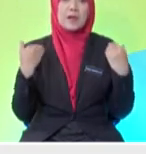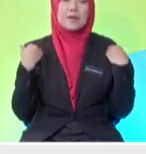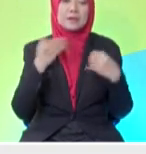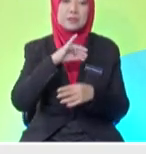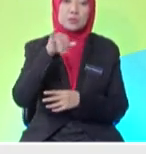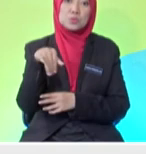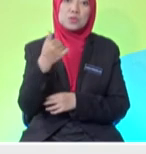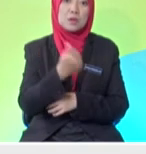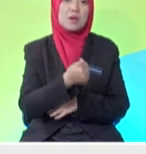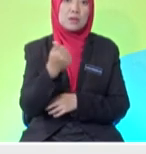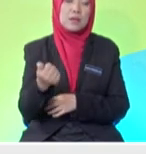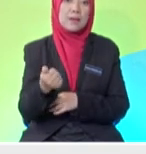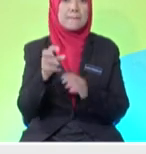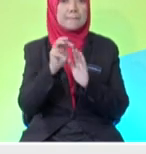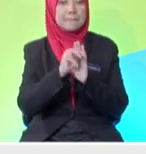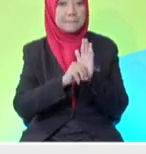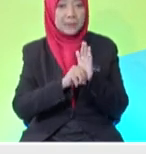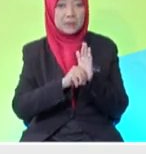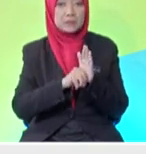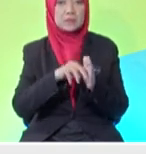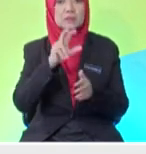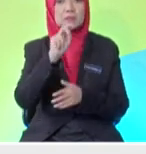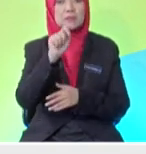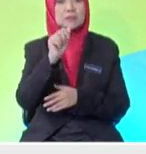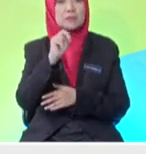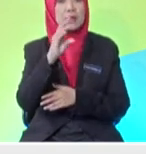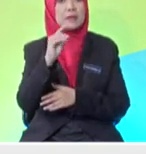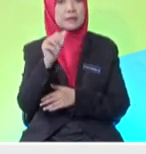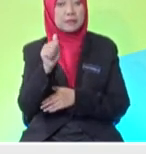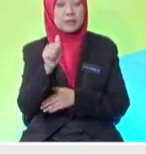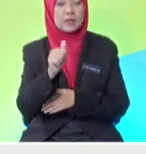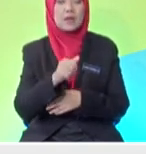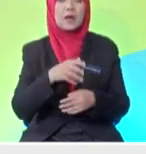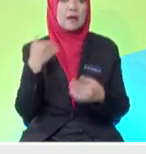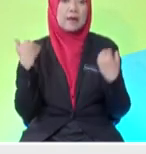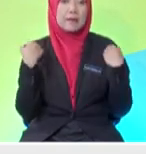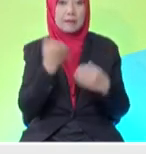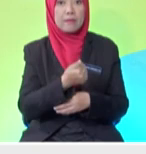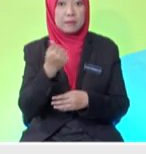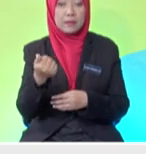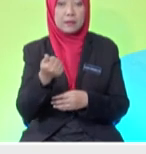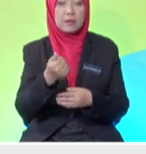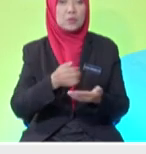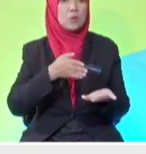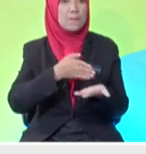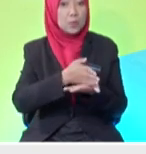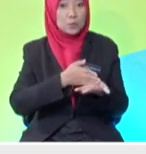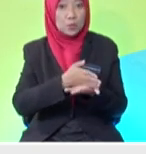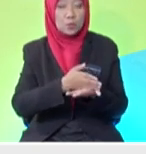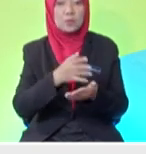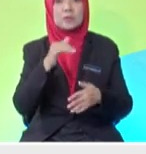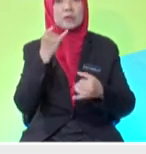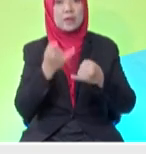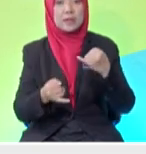alat menanda alat memotong alat khas dan juga yang terakhir yaitu